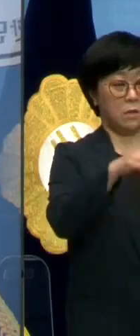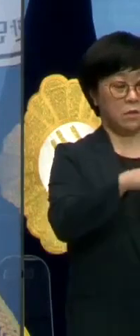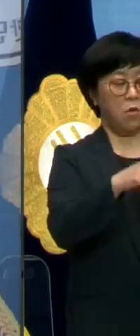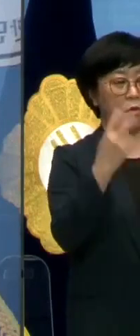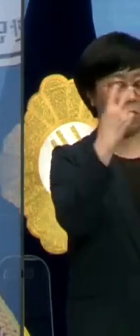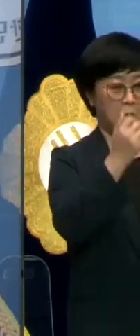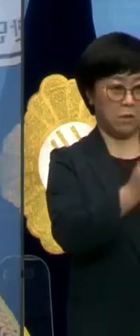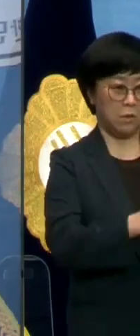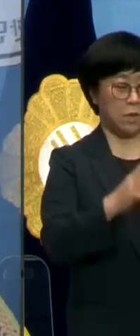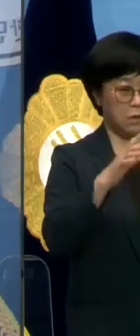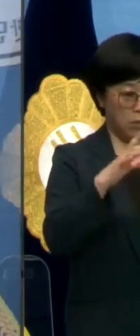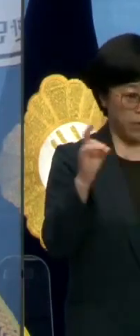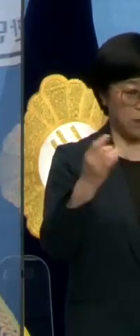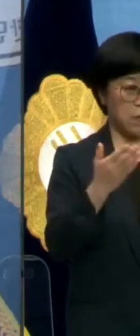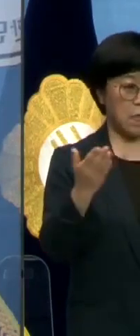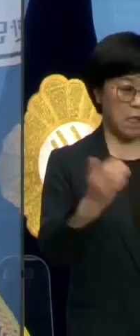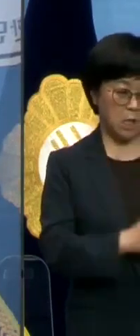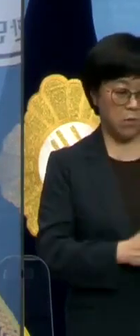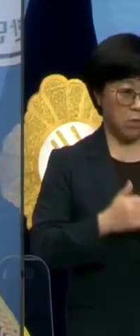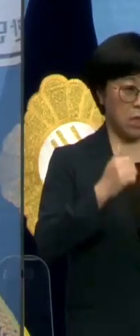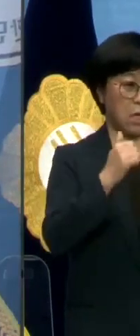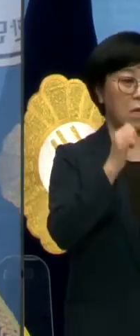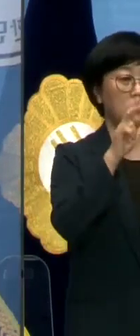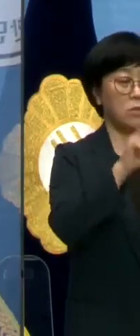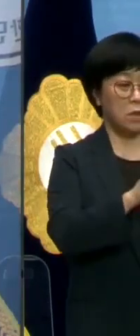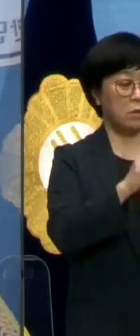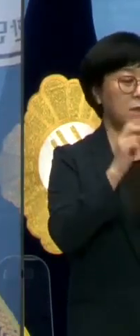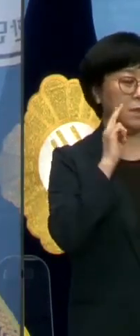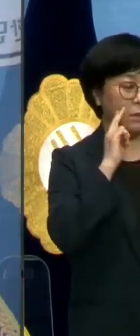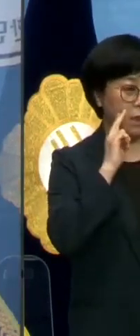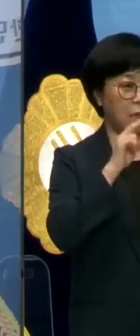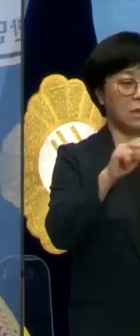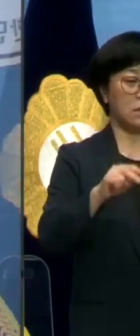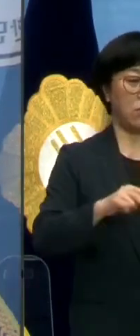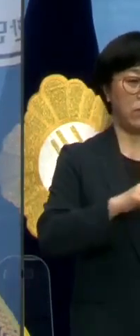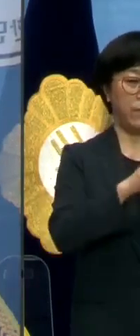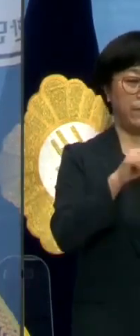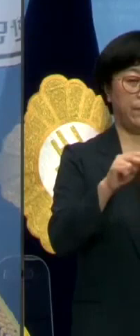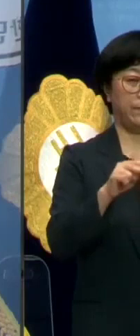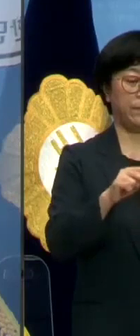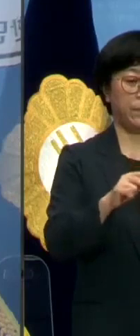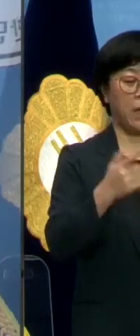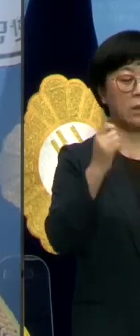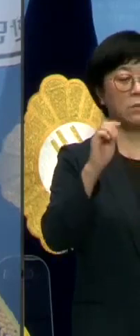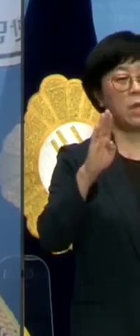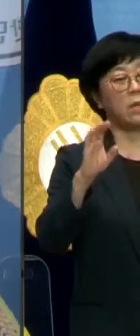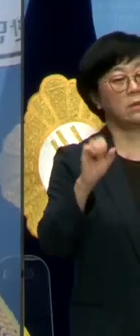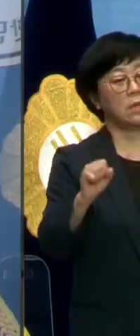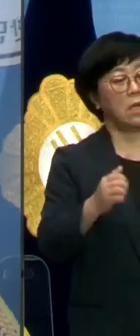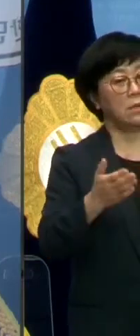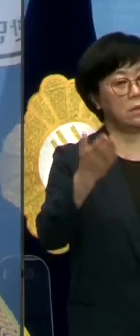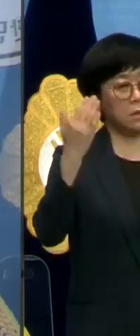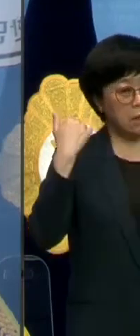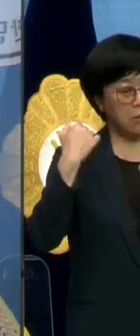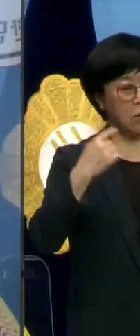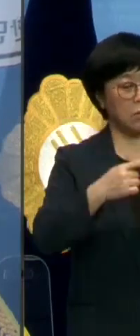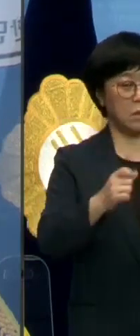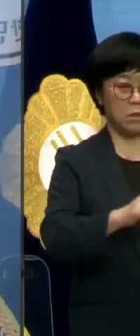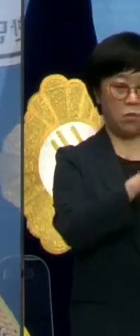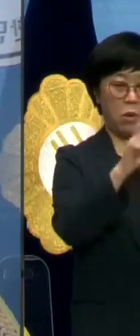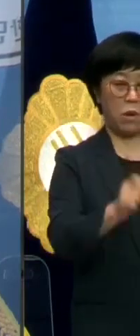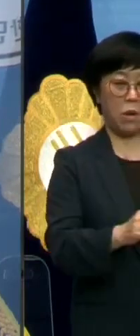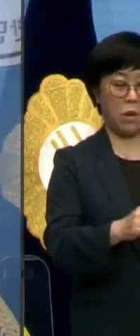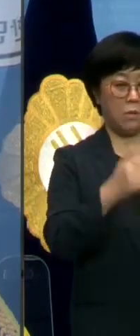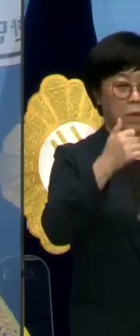선관위의 선택적 직무 유기 문제도 심각한 수준이다. TBS가 지난해 10월